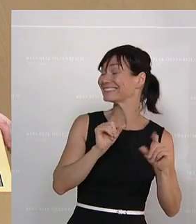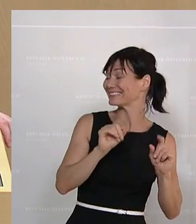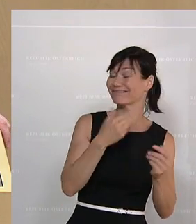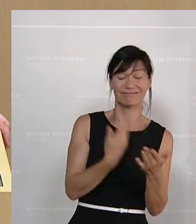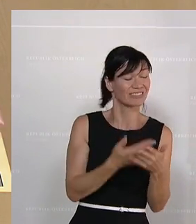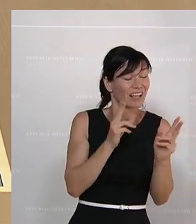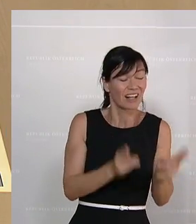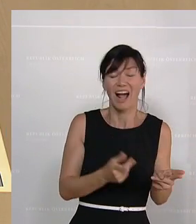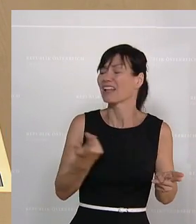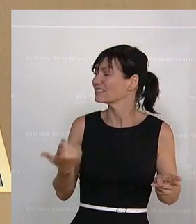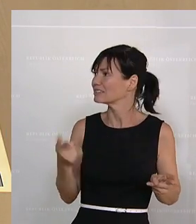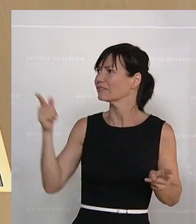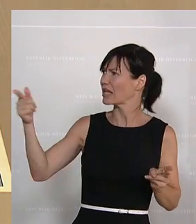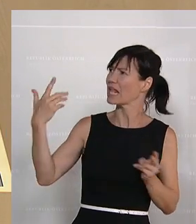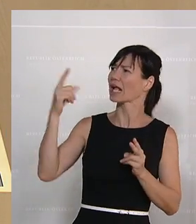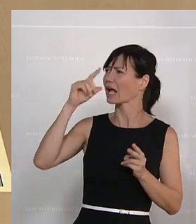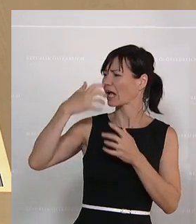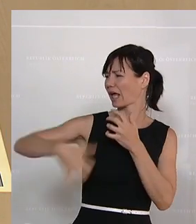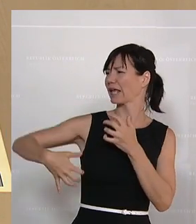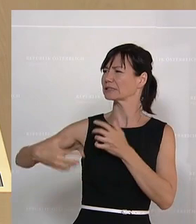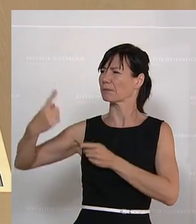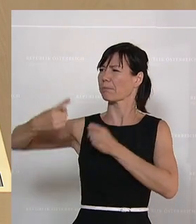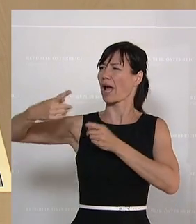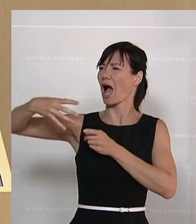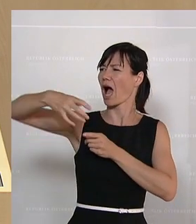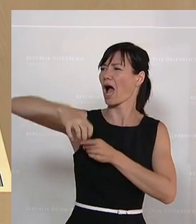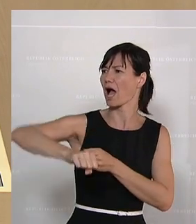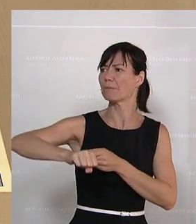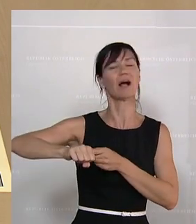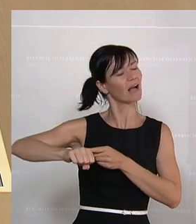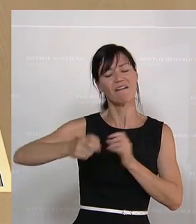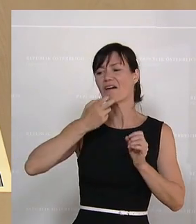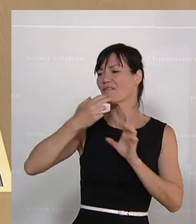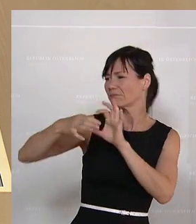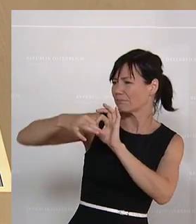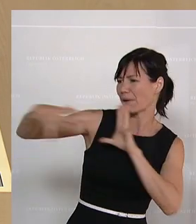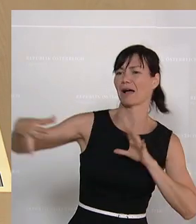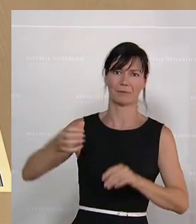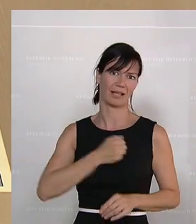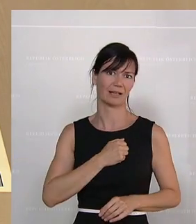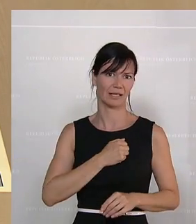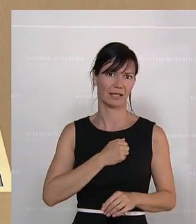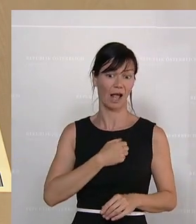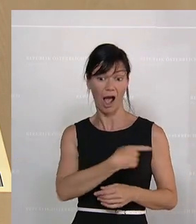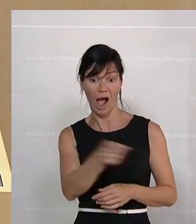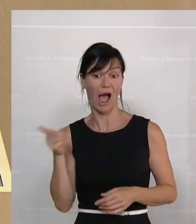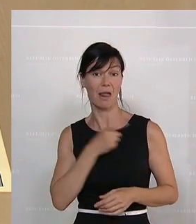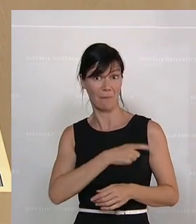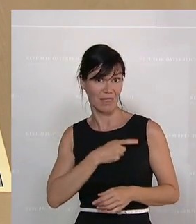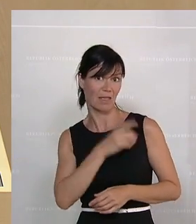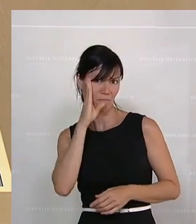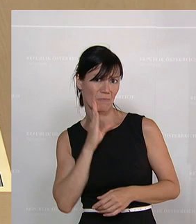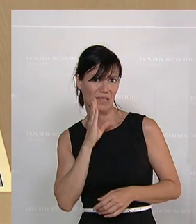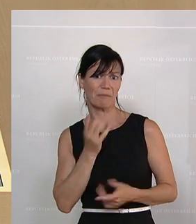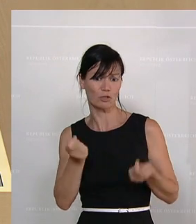putin von einem skrupellosen kriegstreiber endlich durchbrechen und ich lade alle anderen fraktionen ein noch mehr bei beiden durchlesen